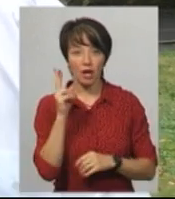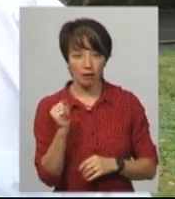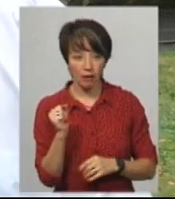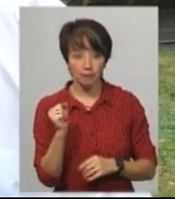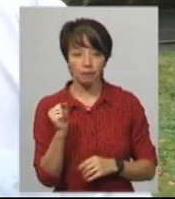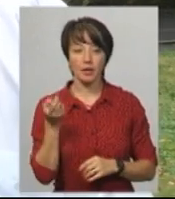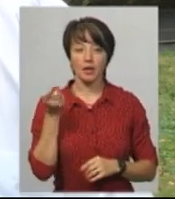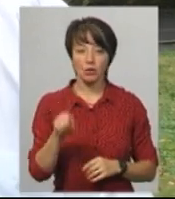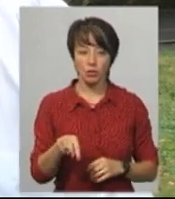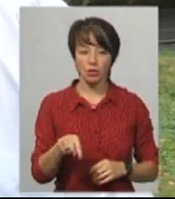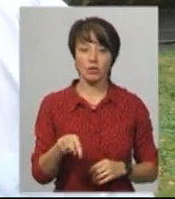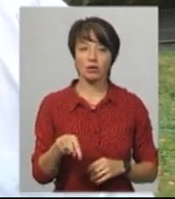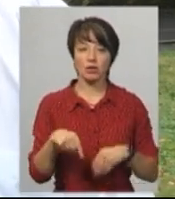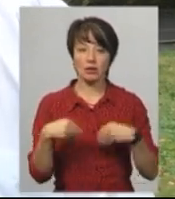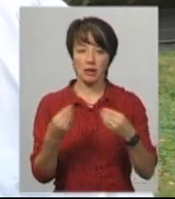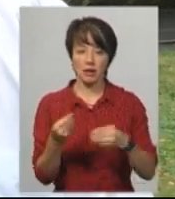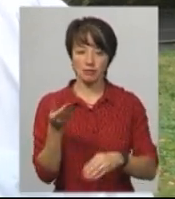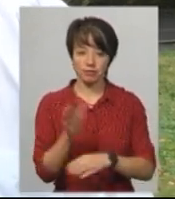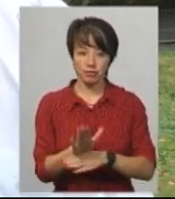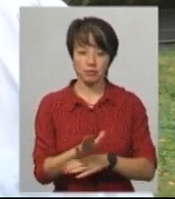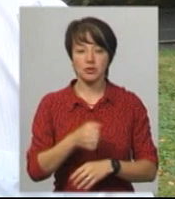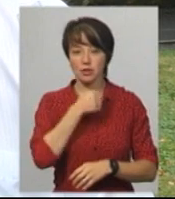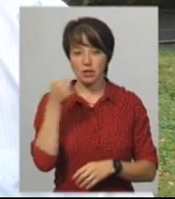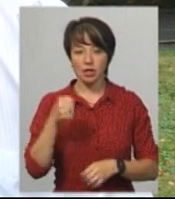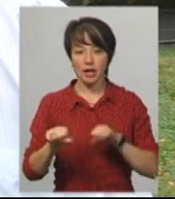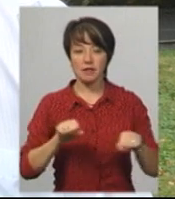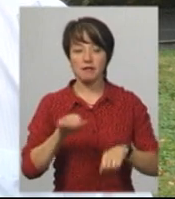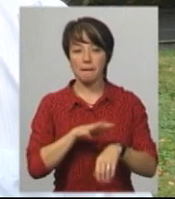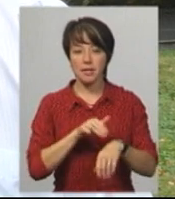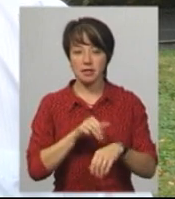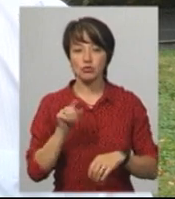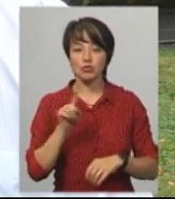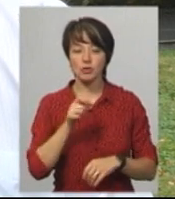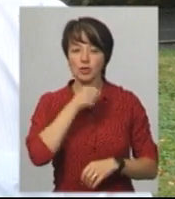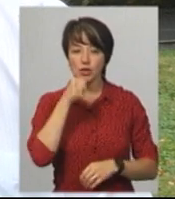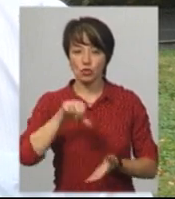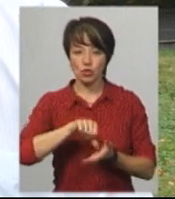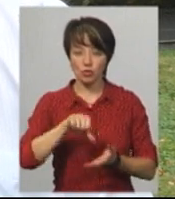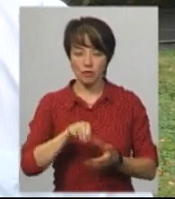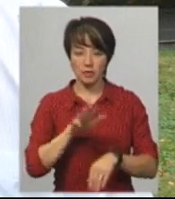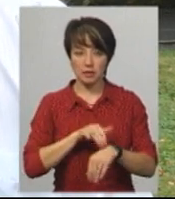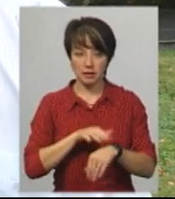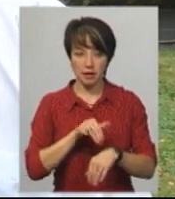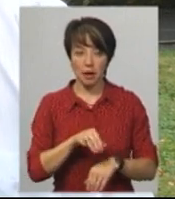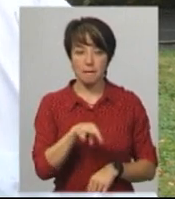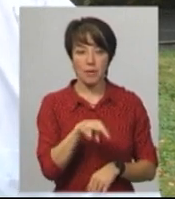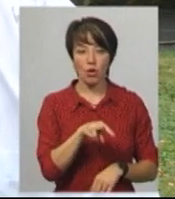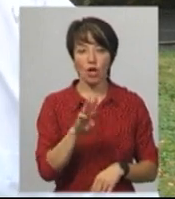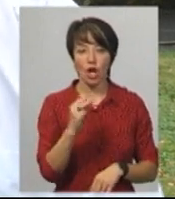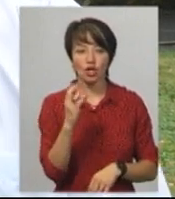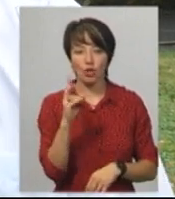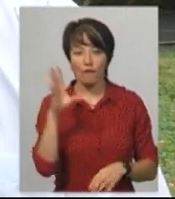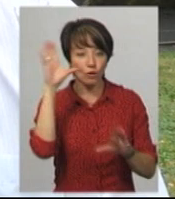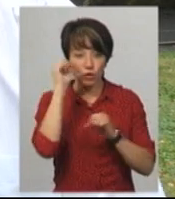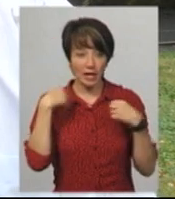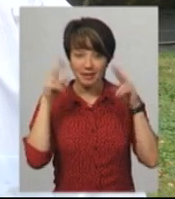то дали команду старше керівництво міліцейське, щоб старший дільничний інспектор, це такий Микола Ященко, десь вночі, я